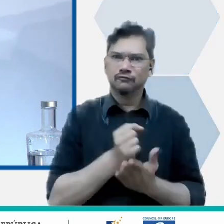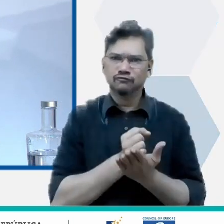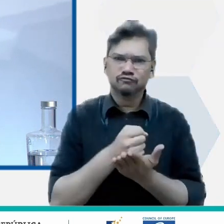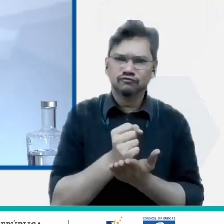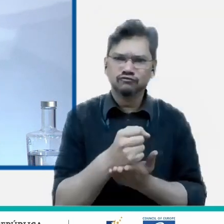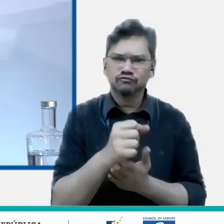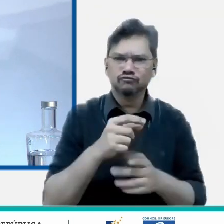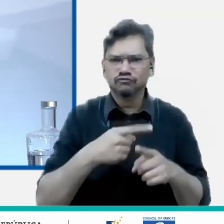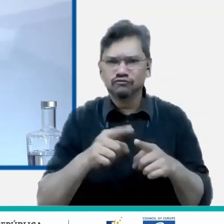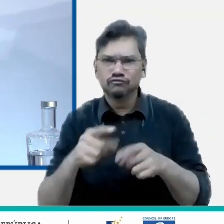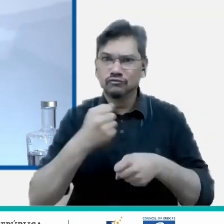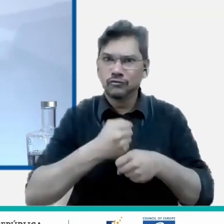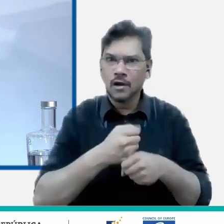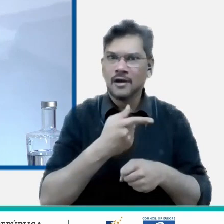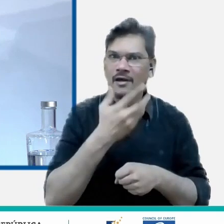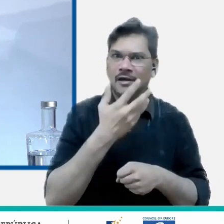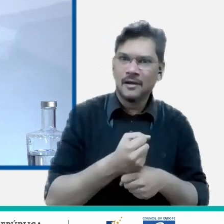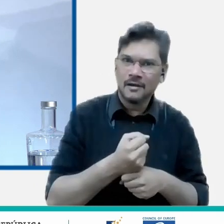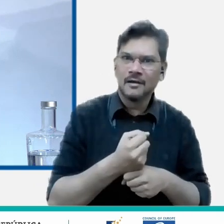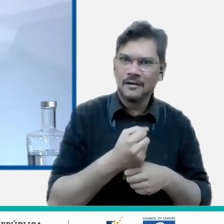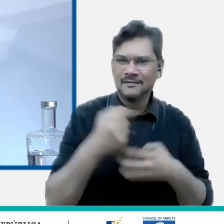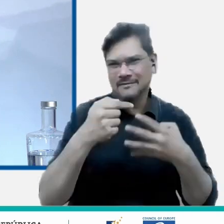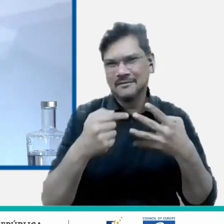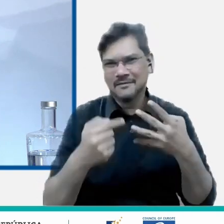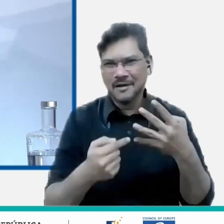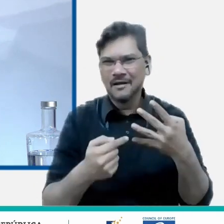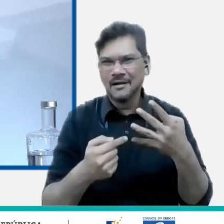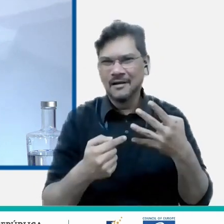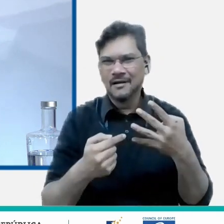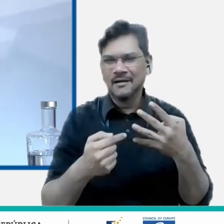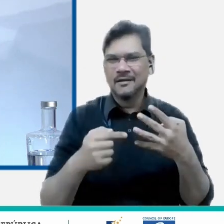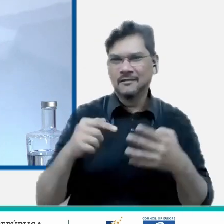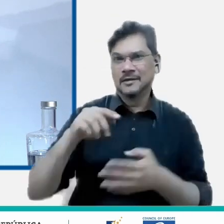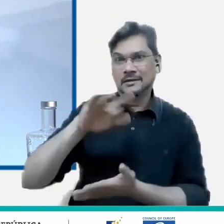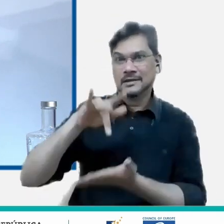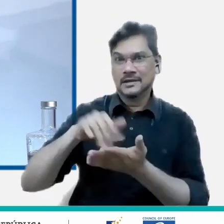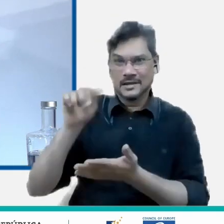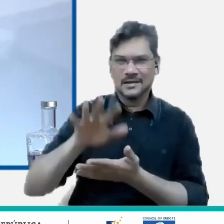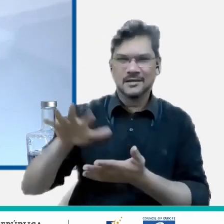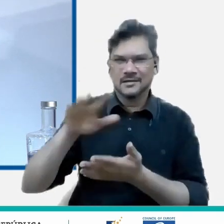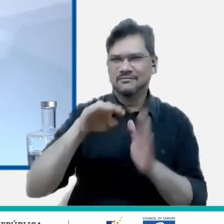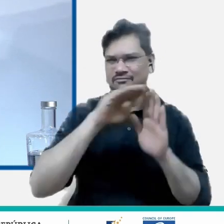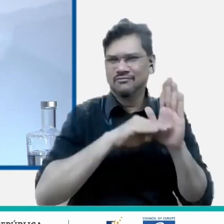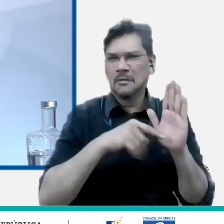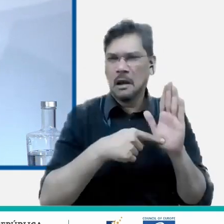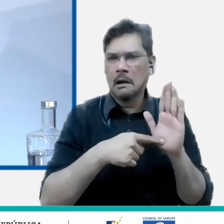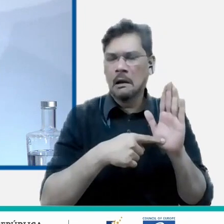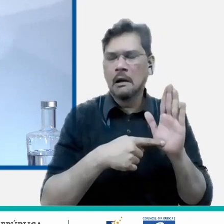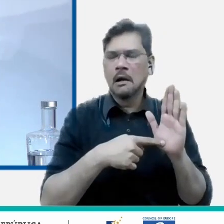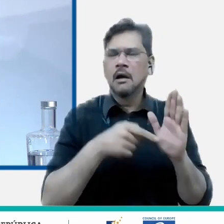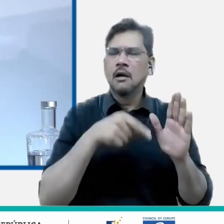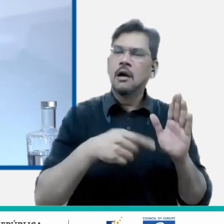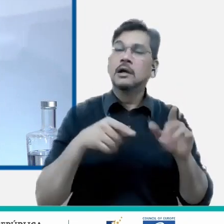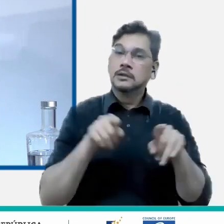в регионе, мы смогли все-таки начать работу и проделать большую работу в плане выработки стратегии. После концепции